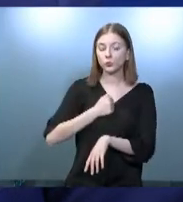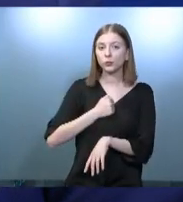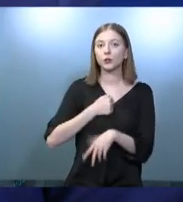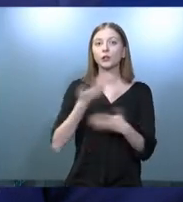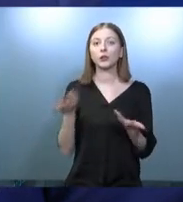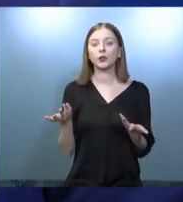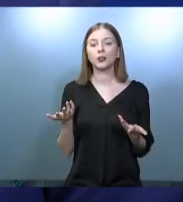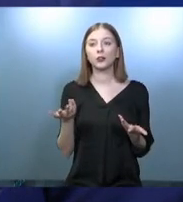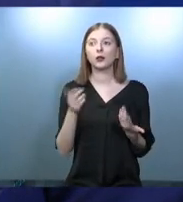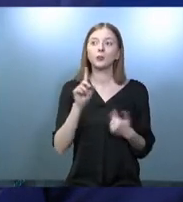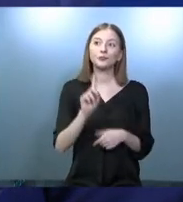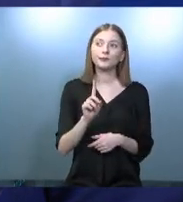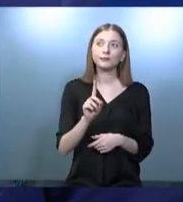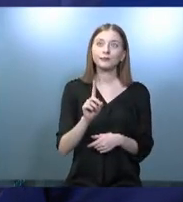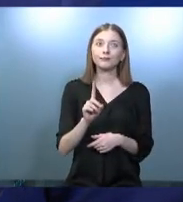o šiaip